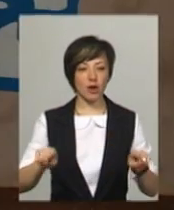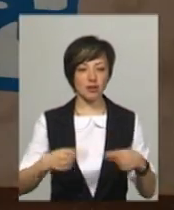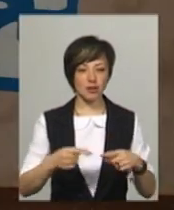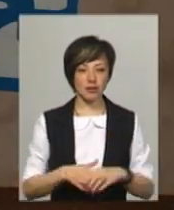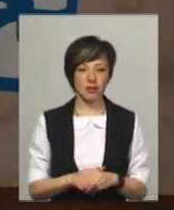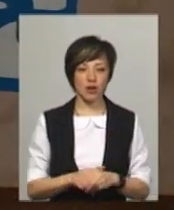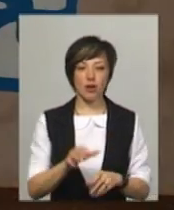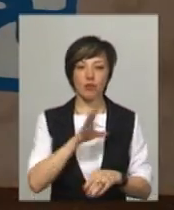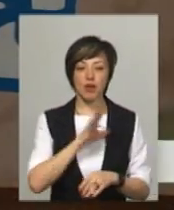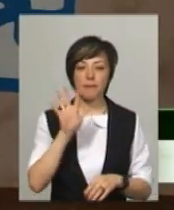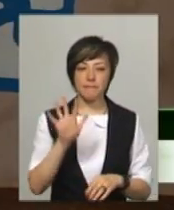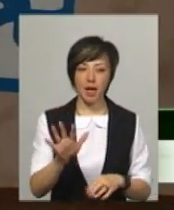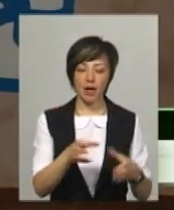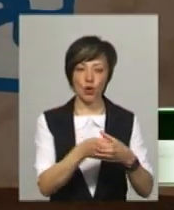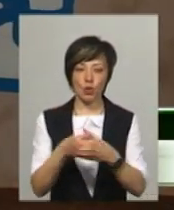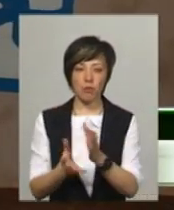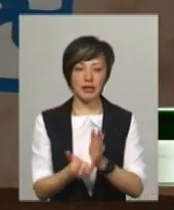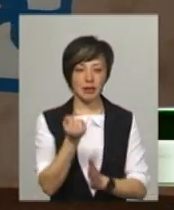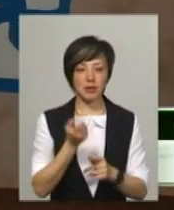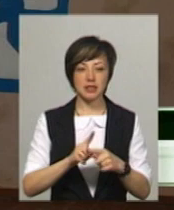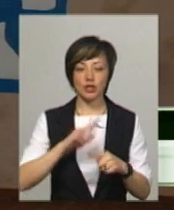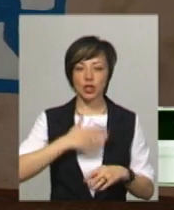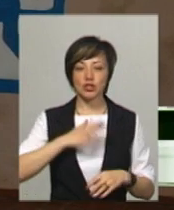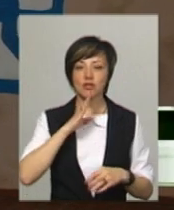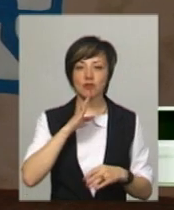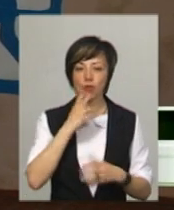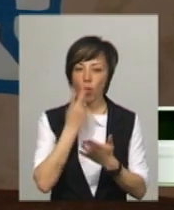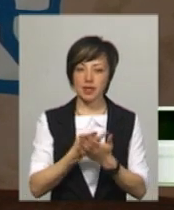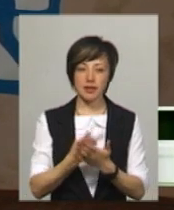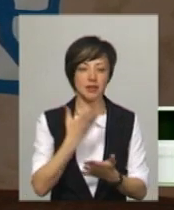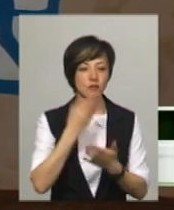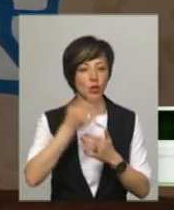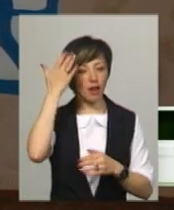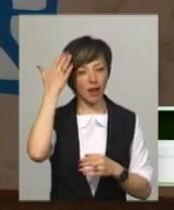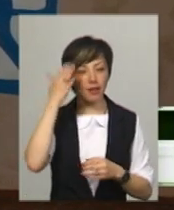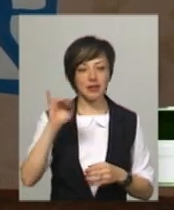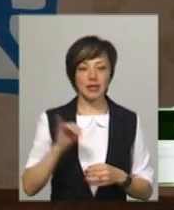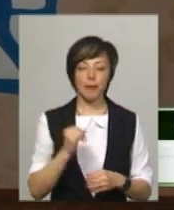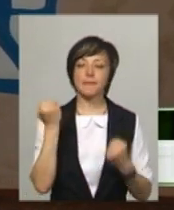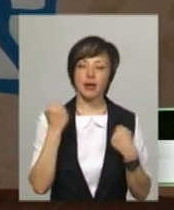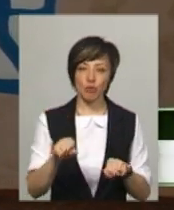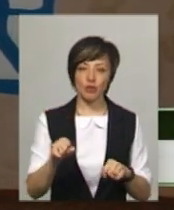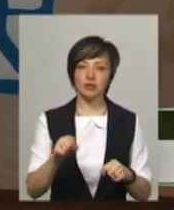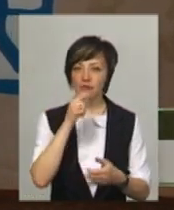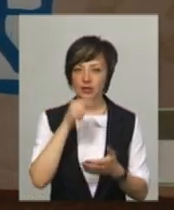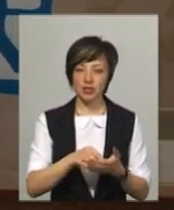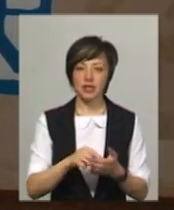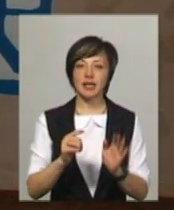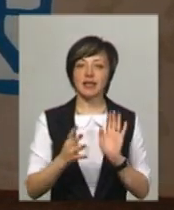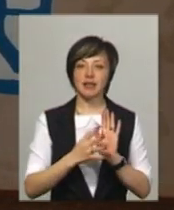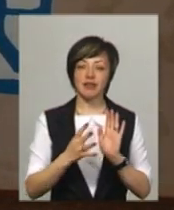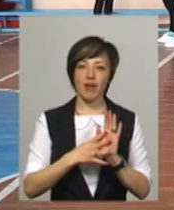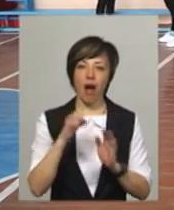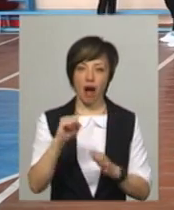педагог-організатор. Були створені 5 груп підтримки. Це наші дівчатка показали свої таланти і переможцями вийшли учениці 9